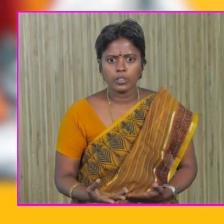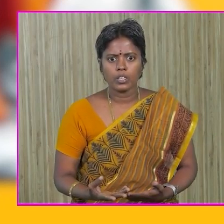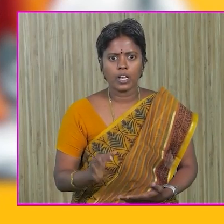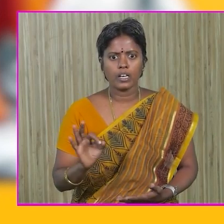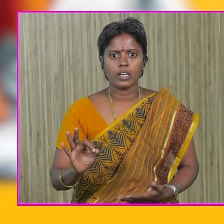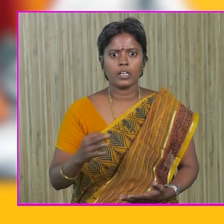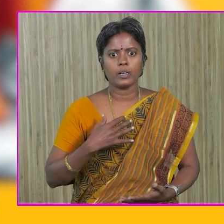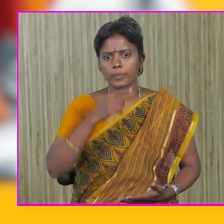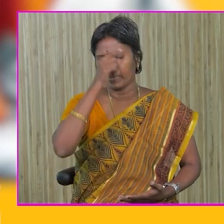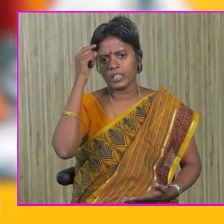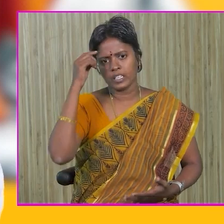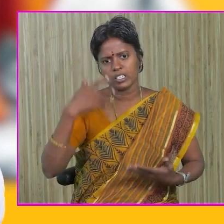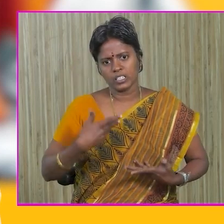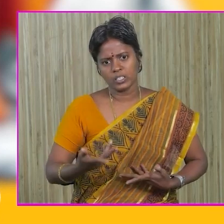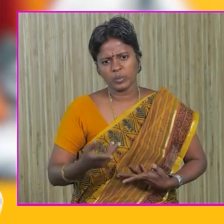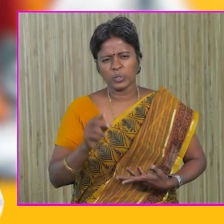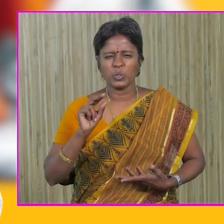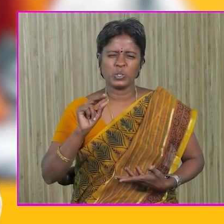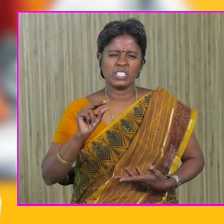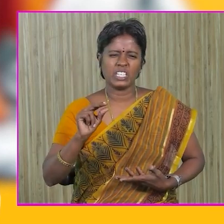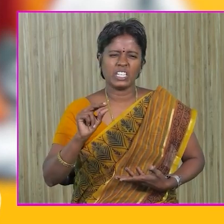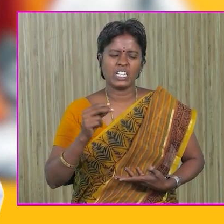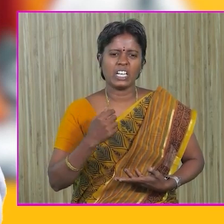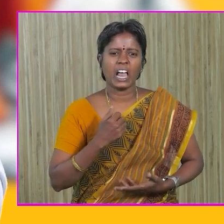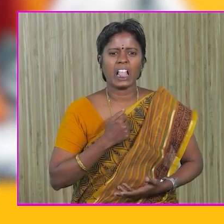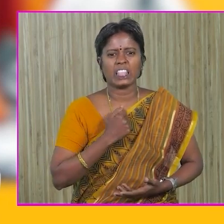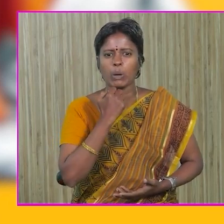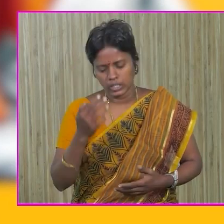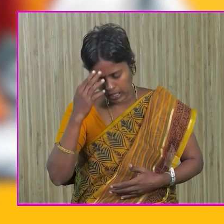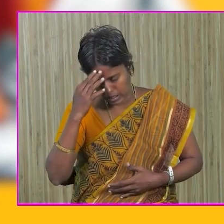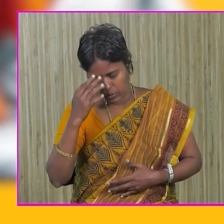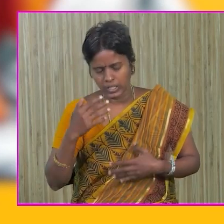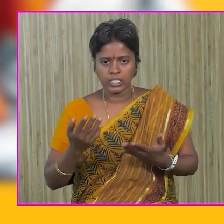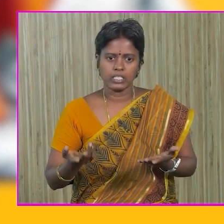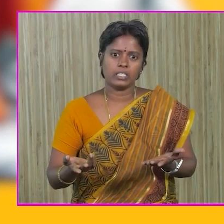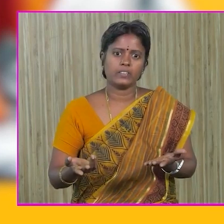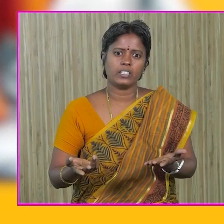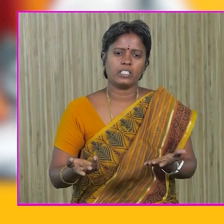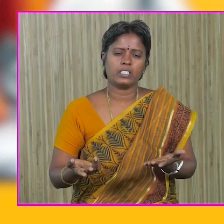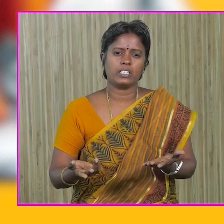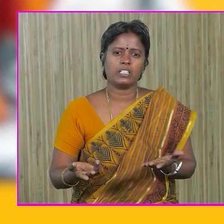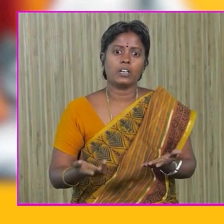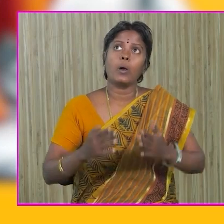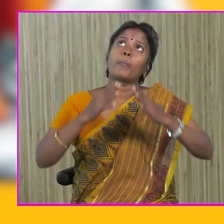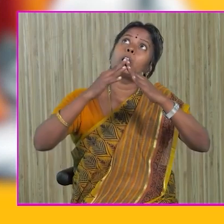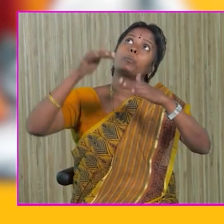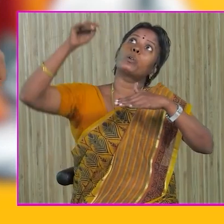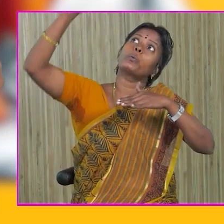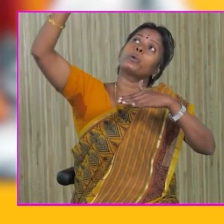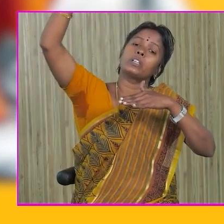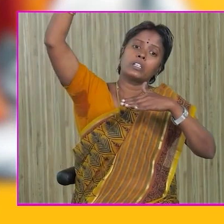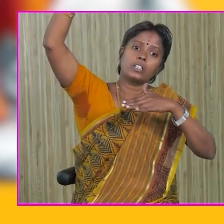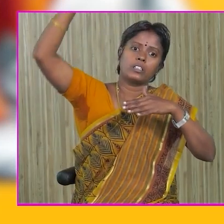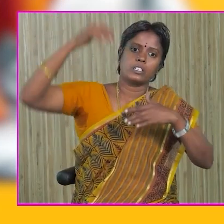பெயர் எடுத்தும் இந்த ஒரு சிறு தவறு செய்து விட்டேனே, என்னை தலை குனிய செய்து விட்டதே. மலை போல் உயர்ந்த நிலையில்